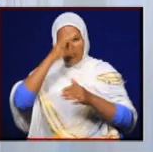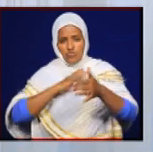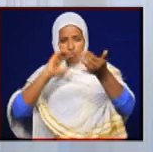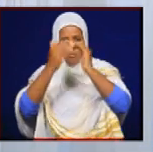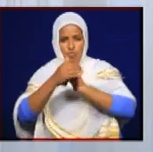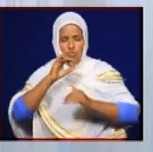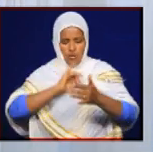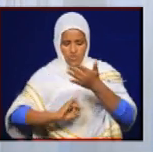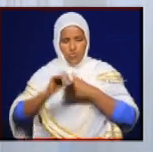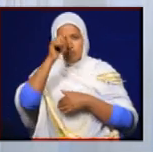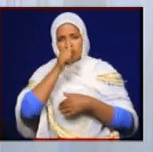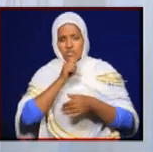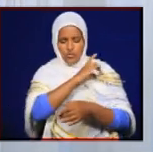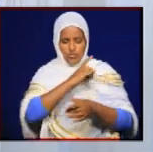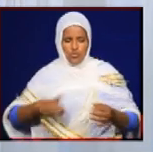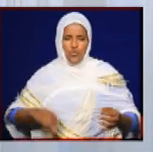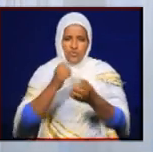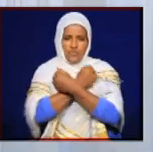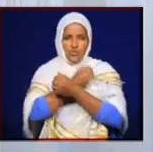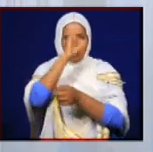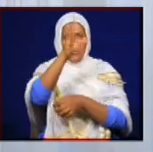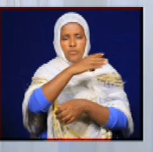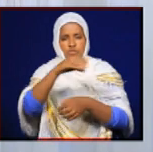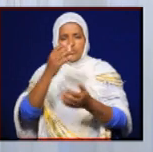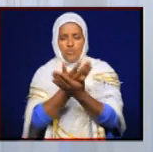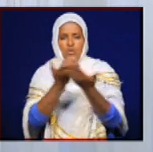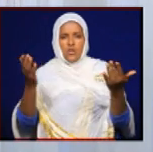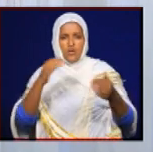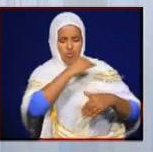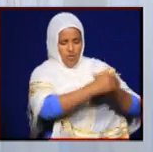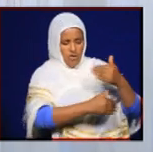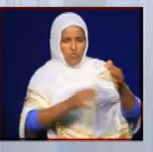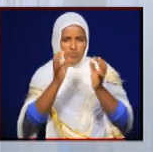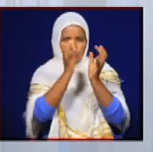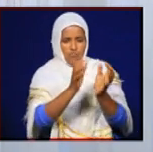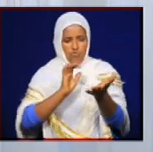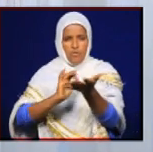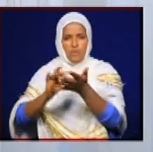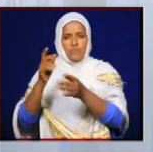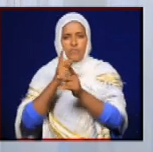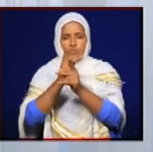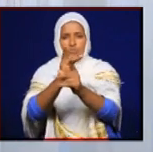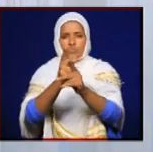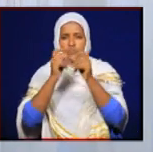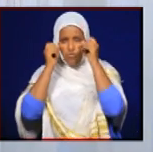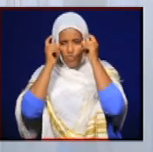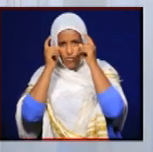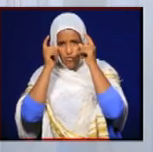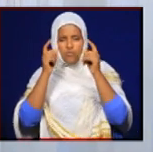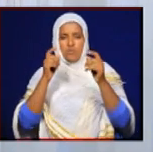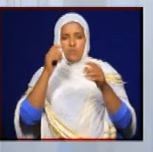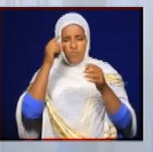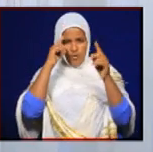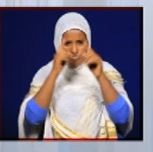የአምላክን ሰማውን የልደቱን ሚስጥር የክርስቶስ ፍቅሩን የመስቀሉን ነገር ውለታውን ሰፍሮ ለመክፈል ብድሩን